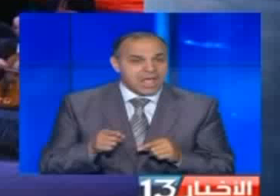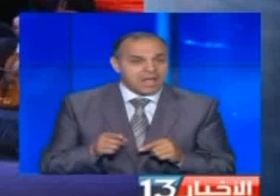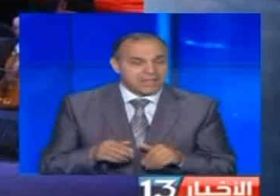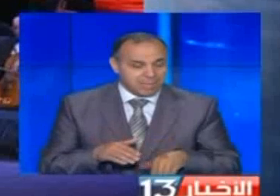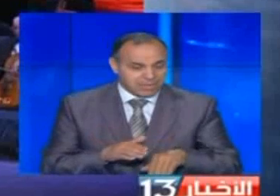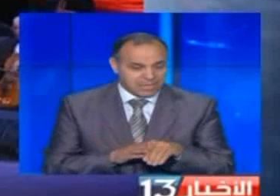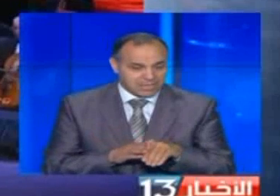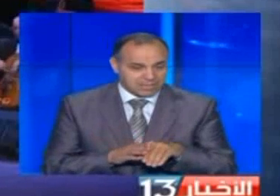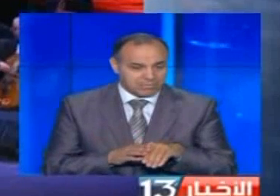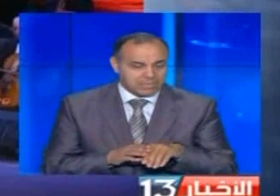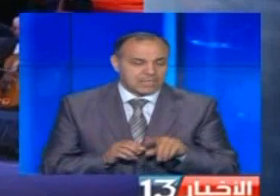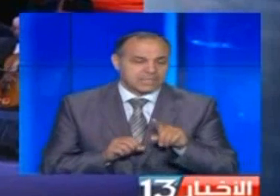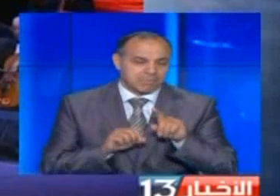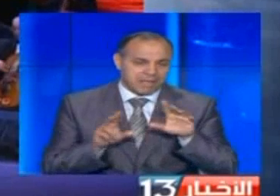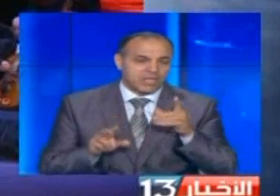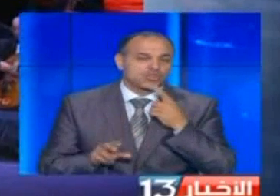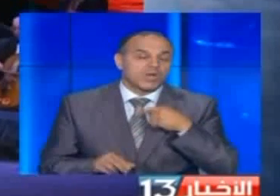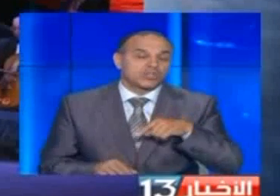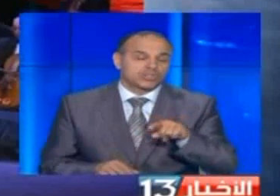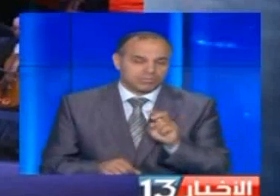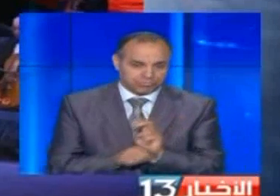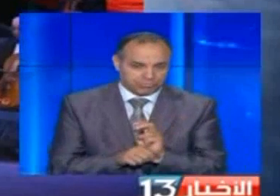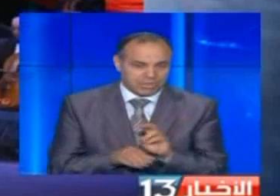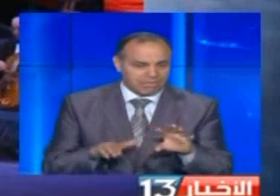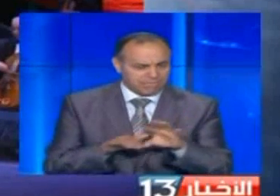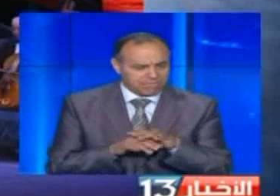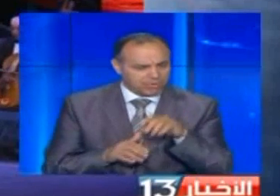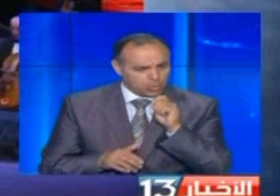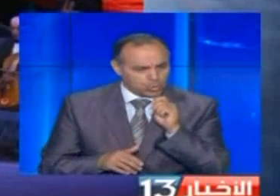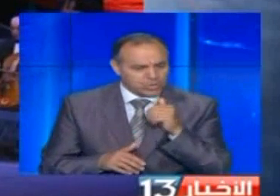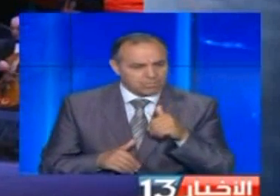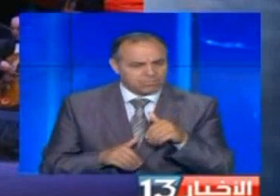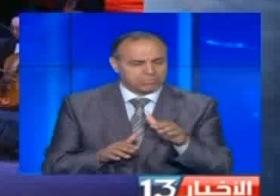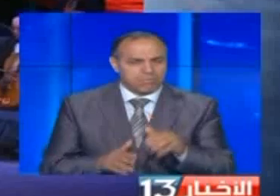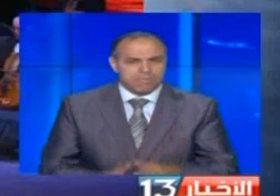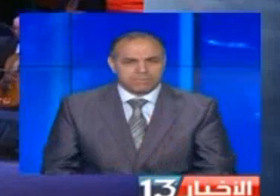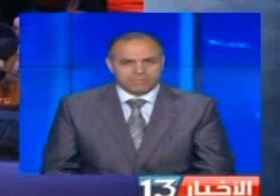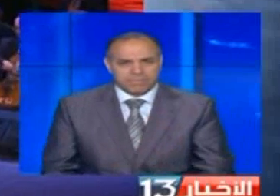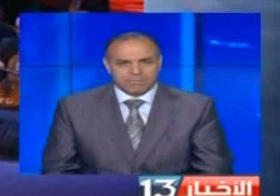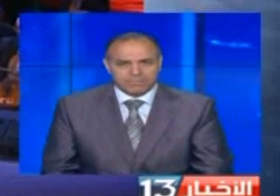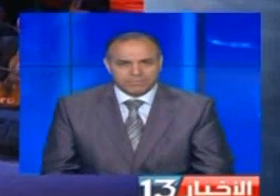بذلك إلى غاية 17 جوان المقبل بسهرات تونسية في أغلبها.